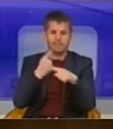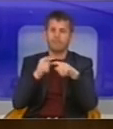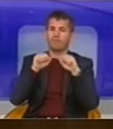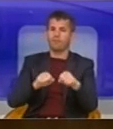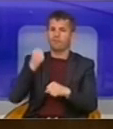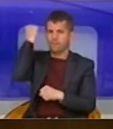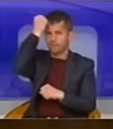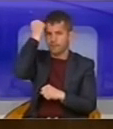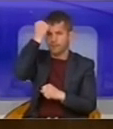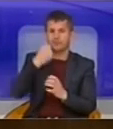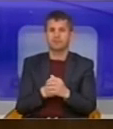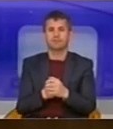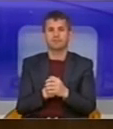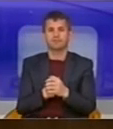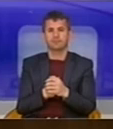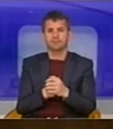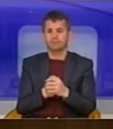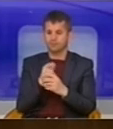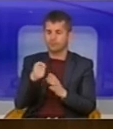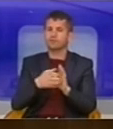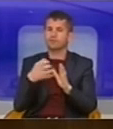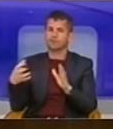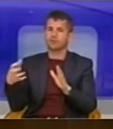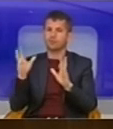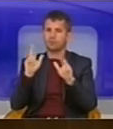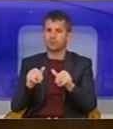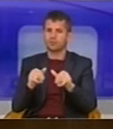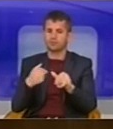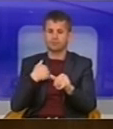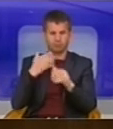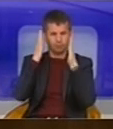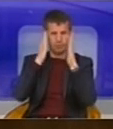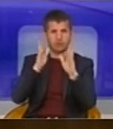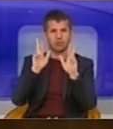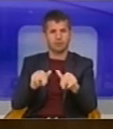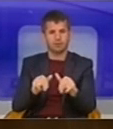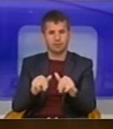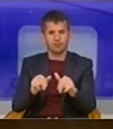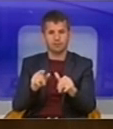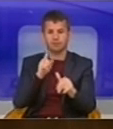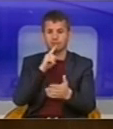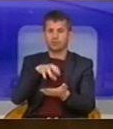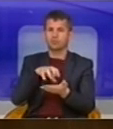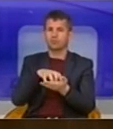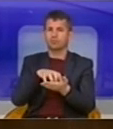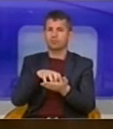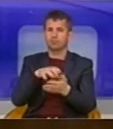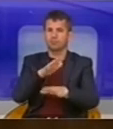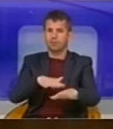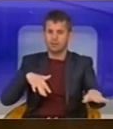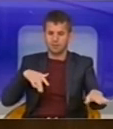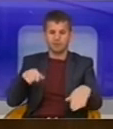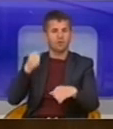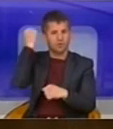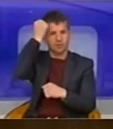Kosovës, që të vazhdohet akoma me tutje, dhe jam shumë i bindur që edhe grupet parlamentare që janë në parlamentin e